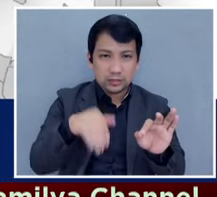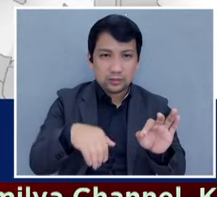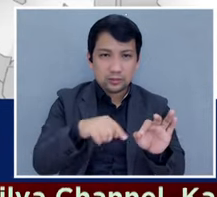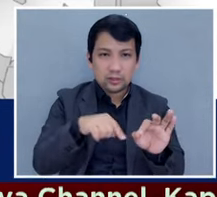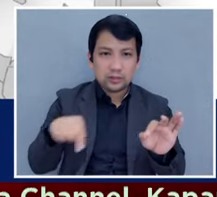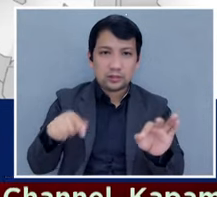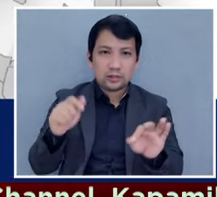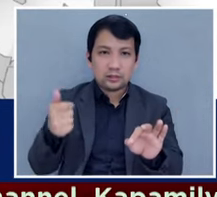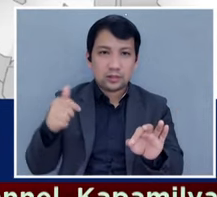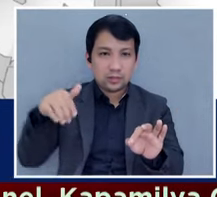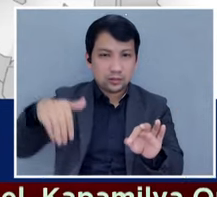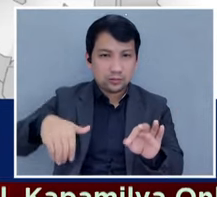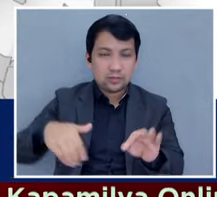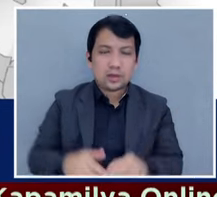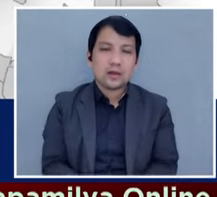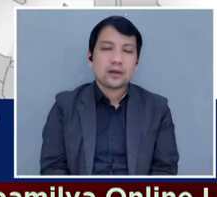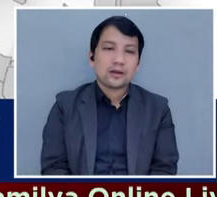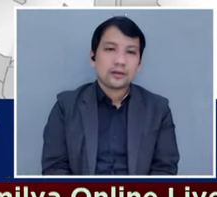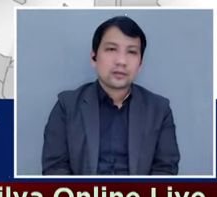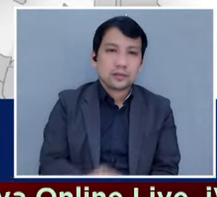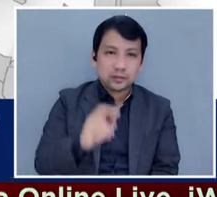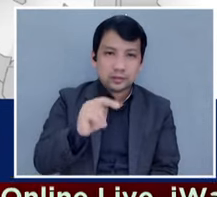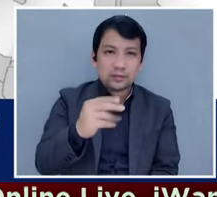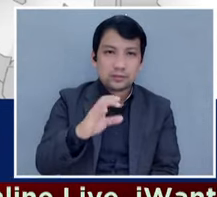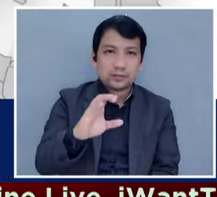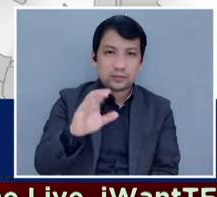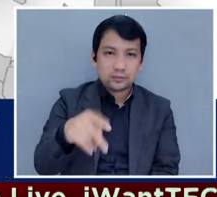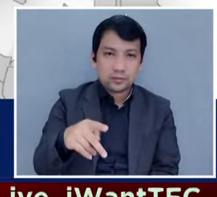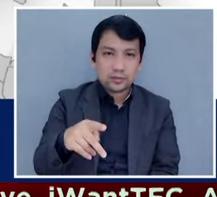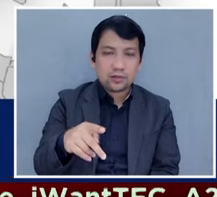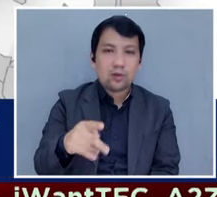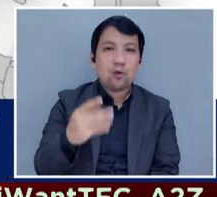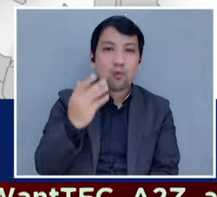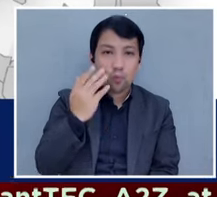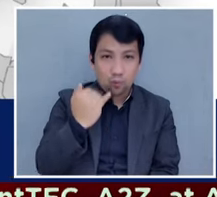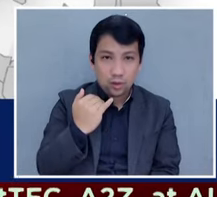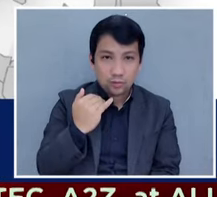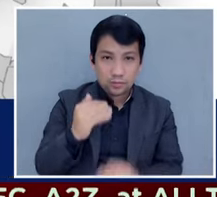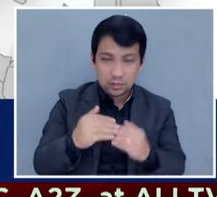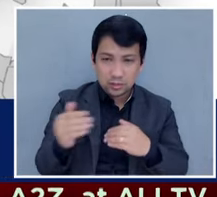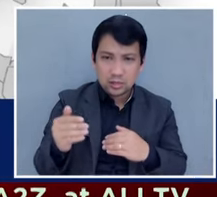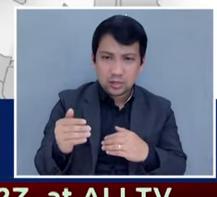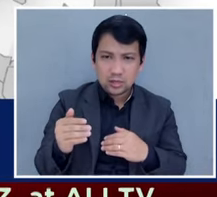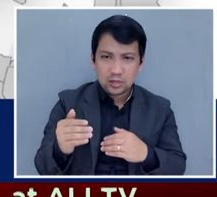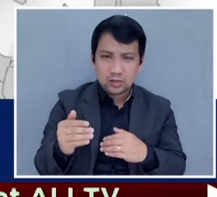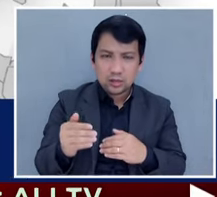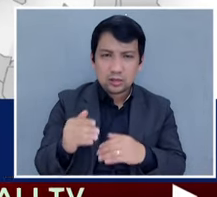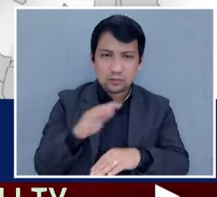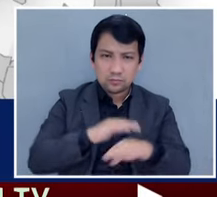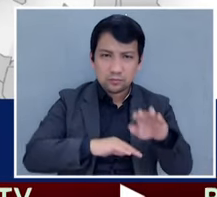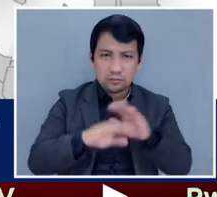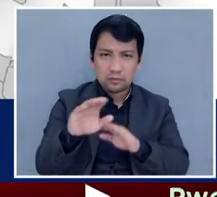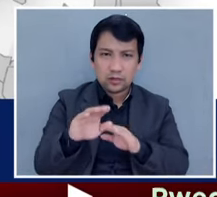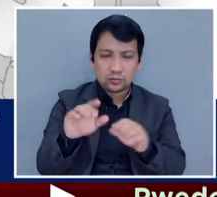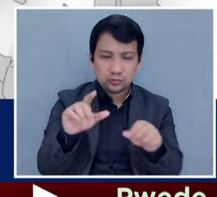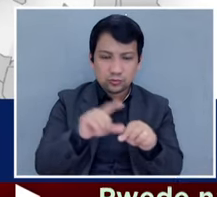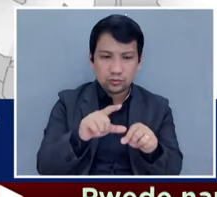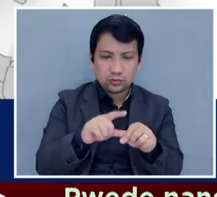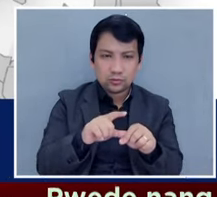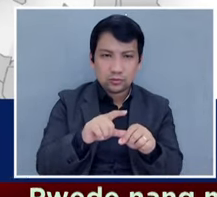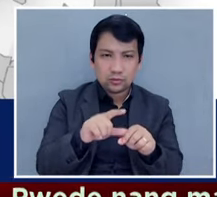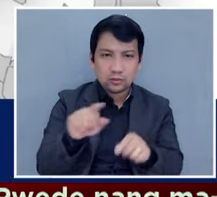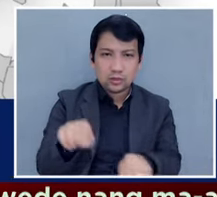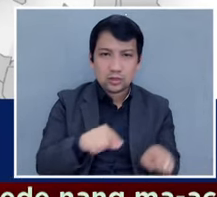gabi. Ayon sa NGCP, dahil dito ay posibleng magpatupad ng manual load dropping o rotational